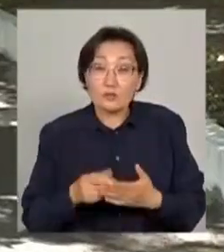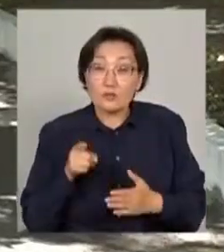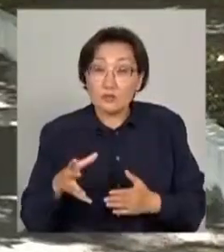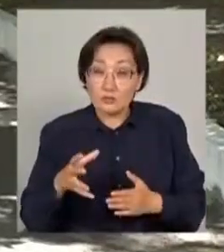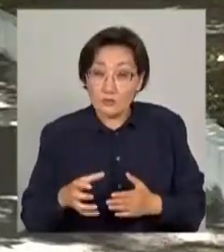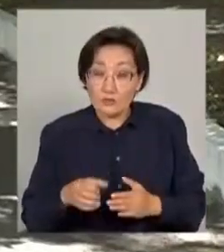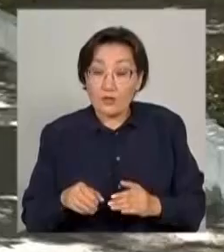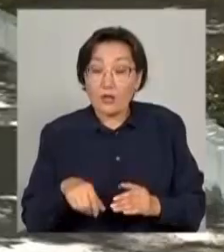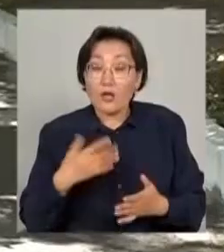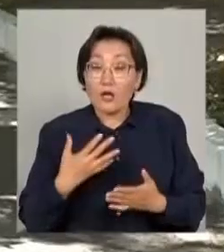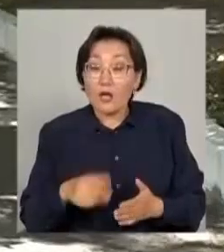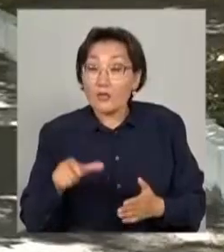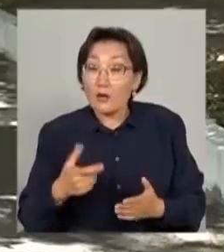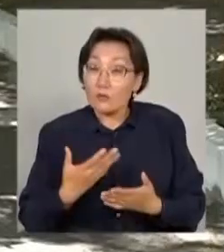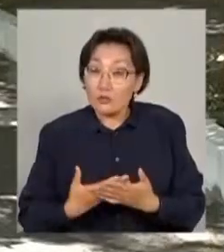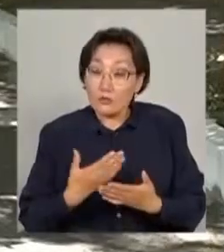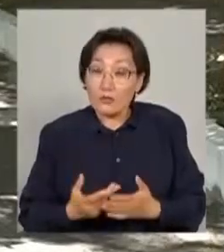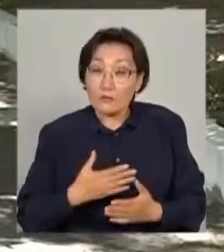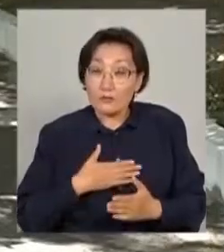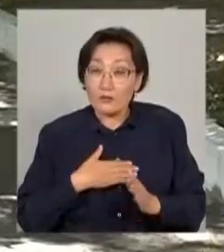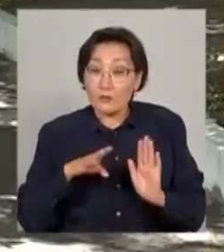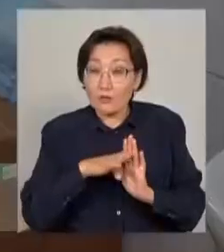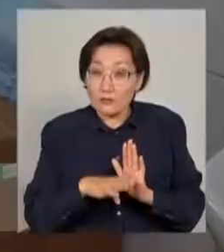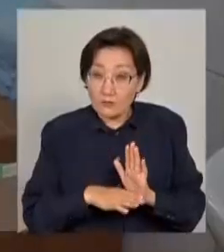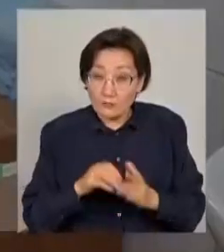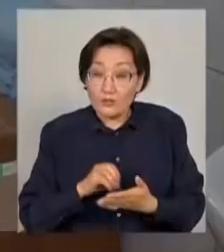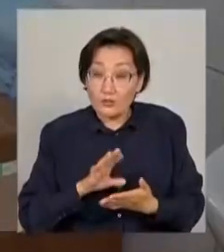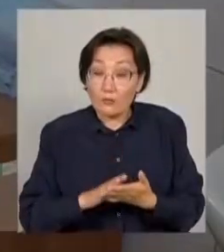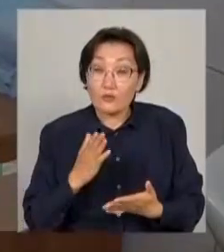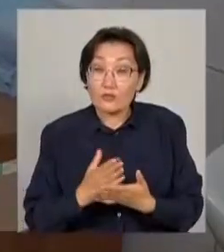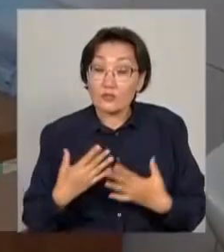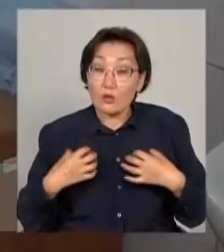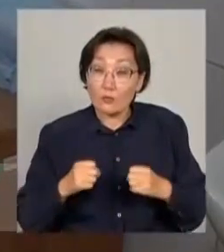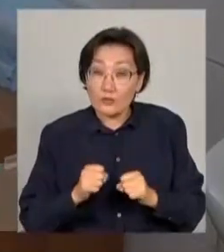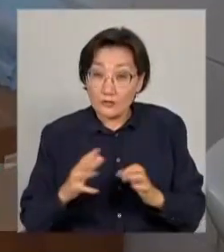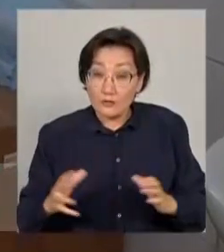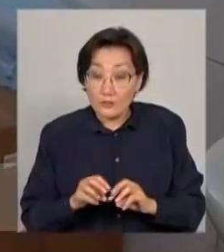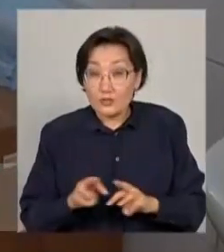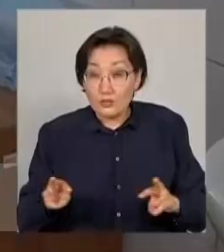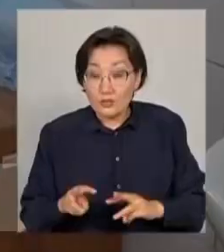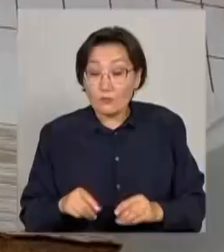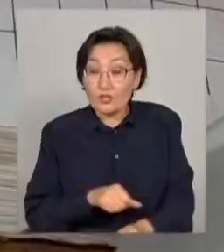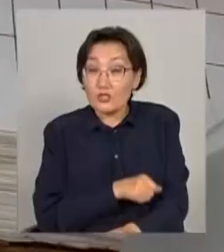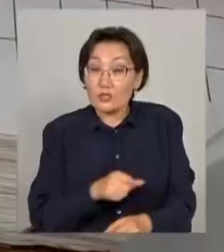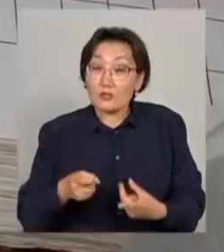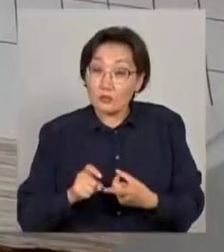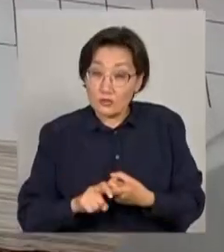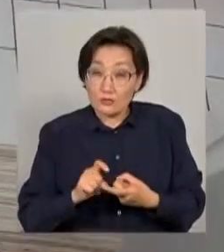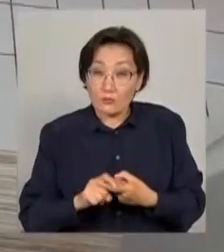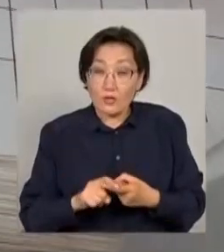1500 адамға жуық. Біздің динамикалық бақылауда тұр. Қазіргі күні денсаулық сақтау министрлігі есірткіге